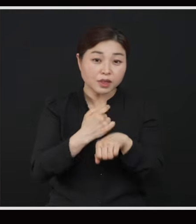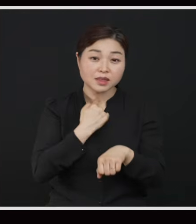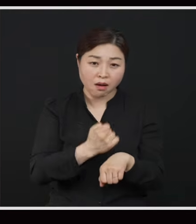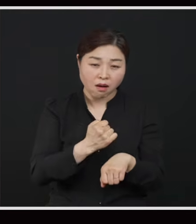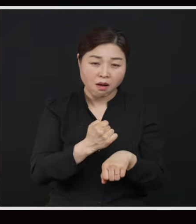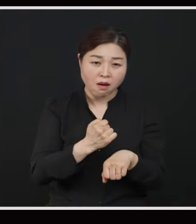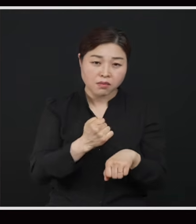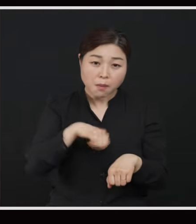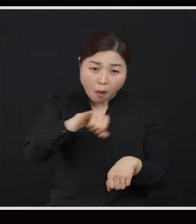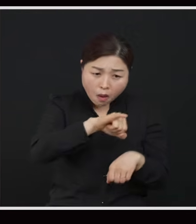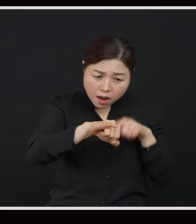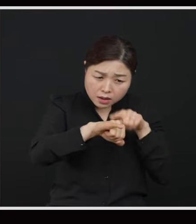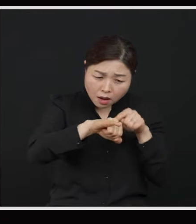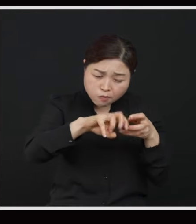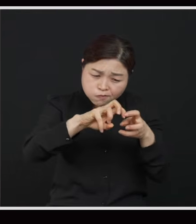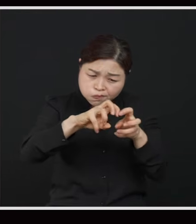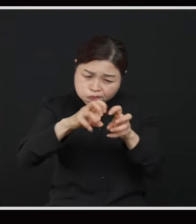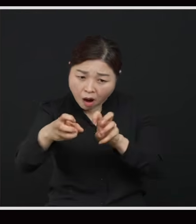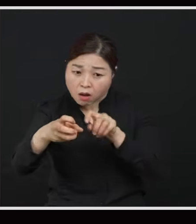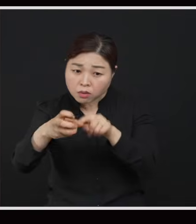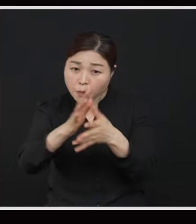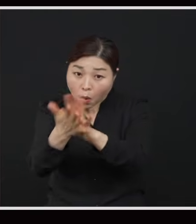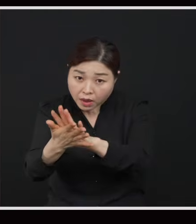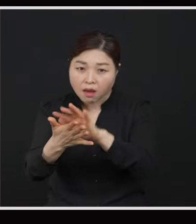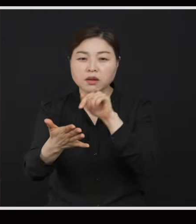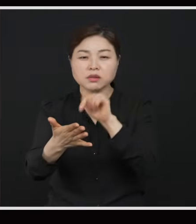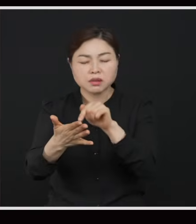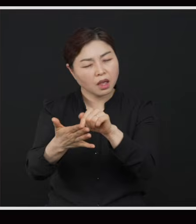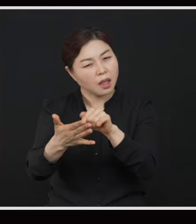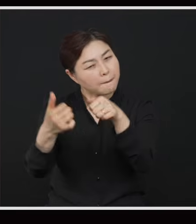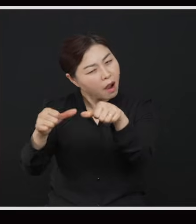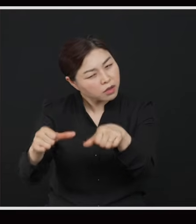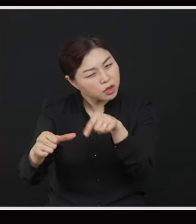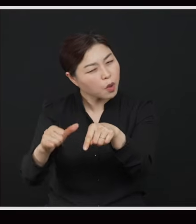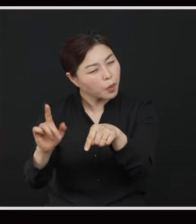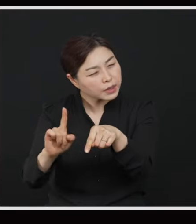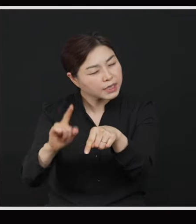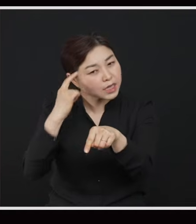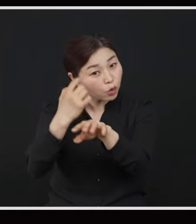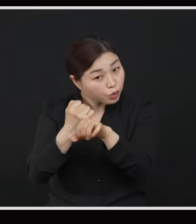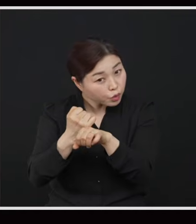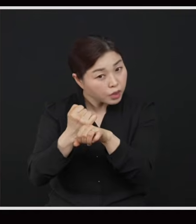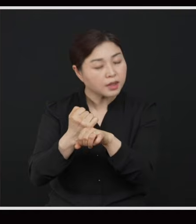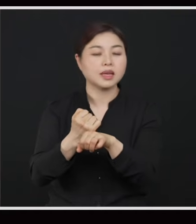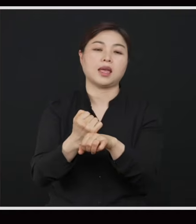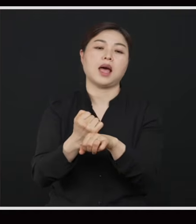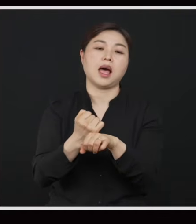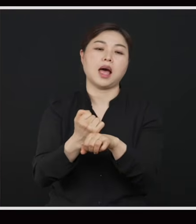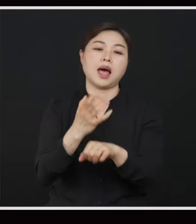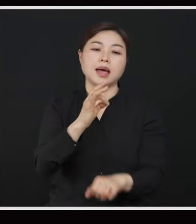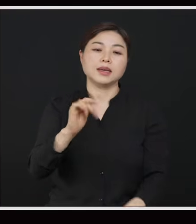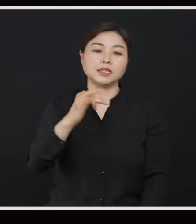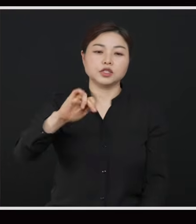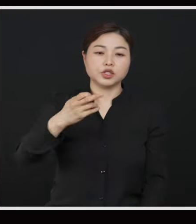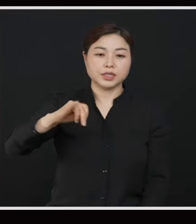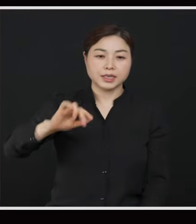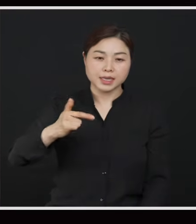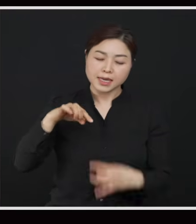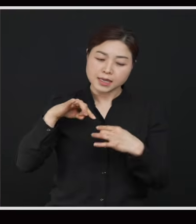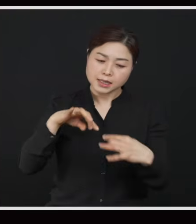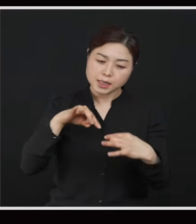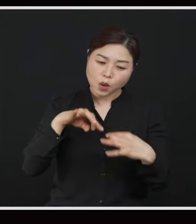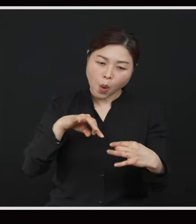돌연변이가 정확히 뭐가 망가졌길래 그래서 봤더니 인슐린 신호 전달을